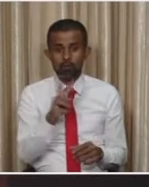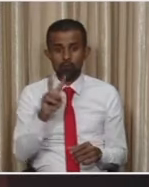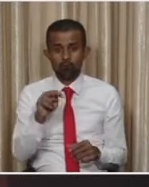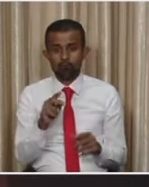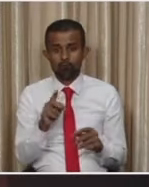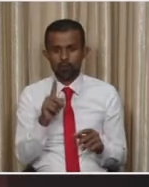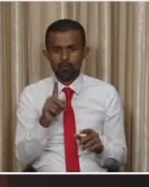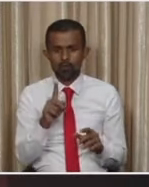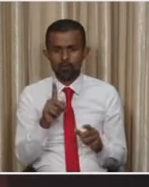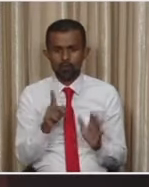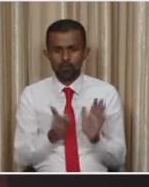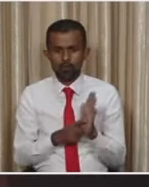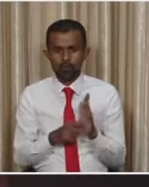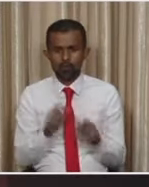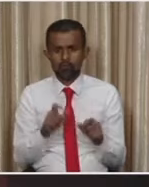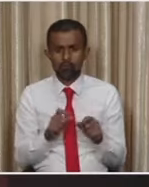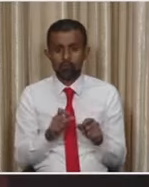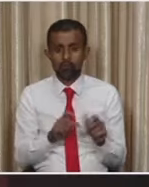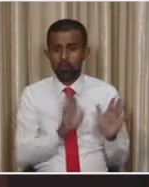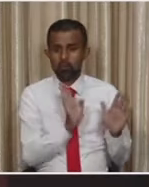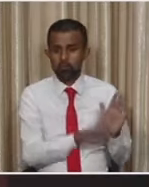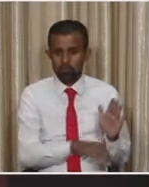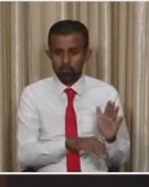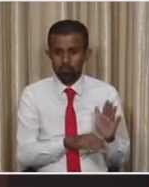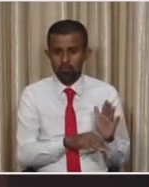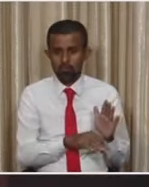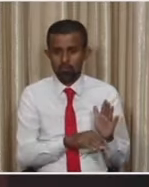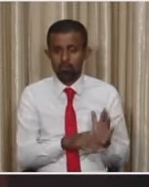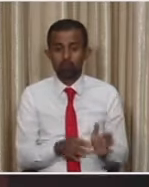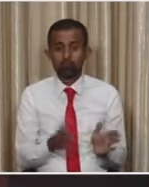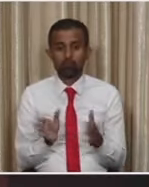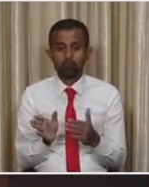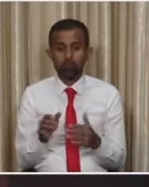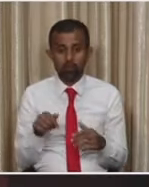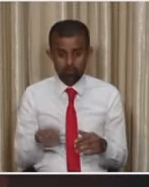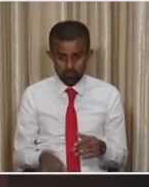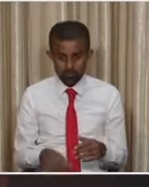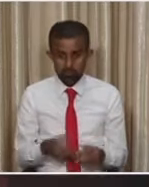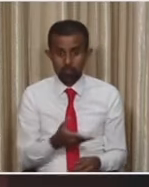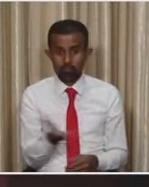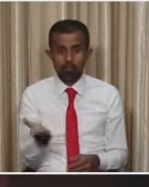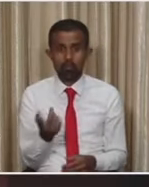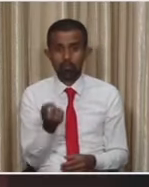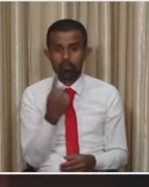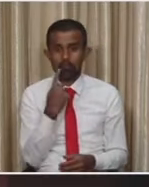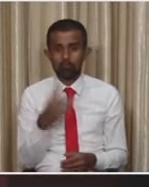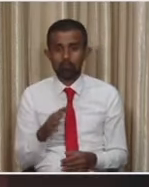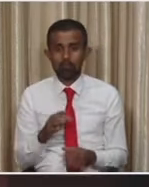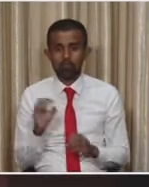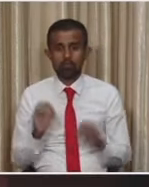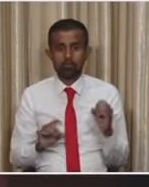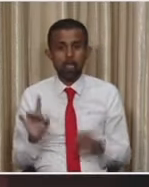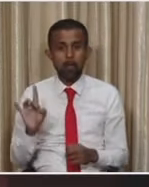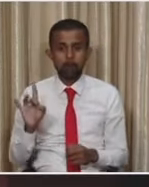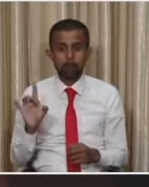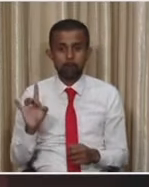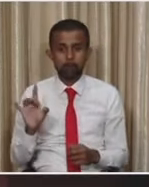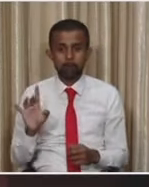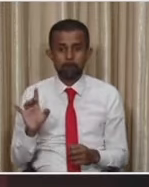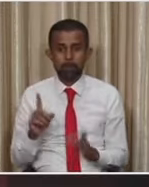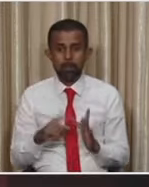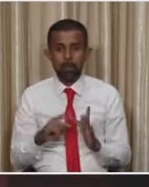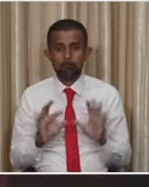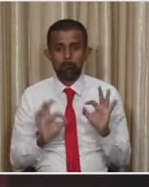දක්වා 120,000 කප්පාදුව, ඒට අමතරව මේ සභාවේ කිව්වා 15%